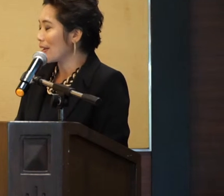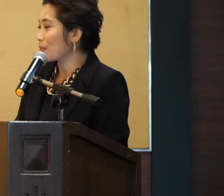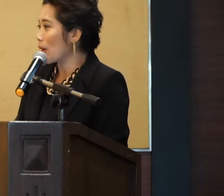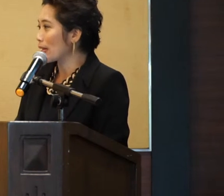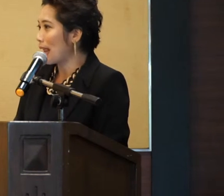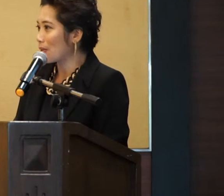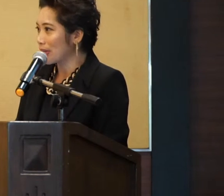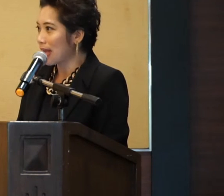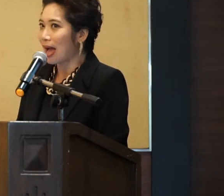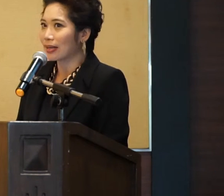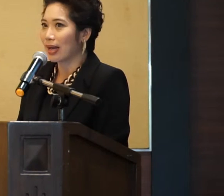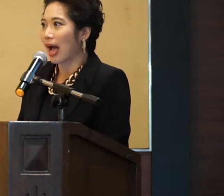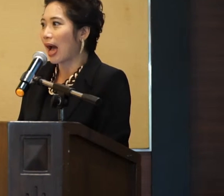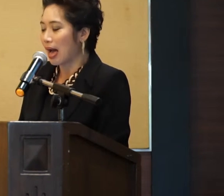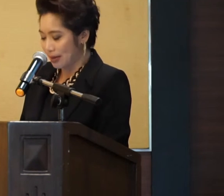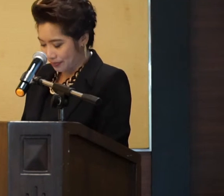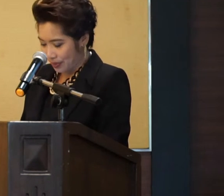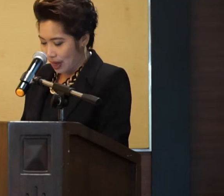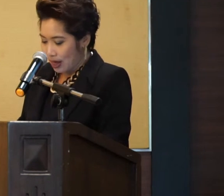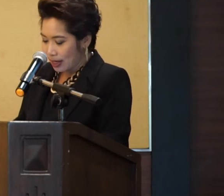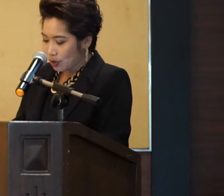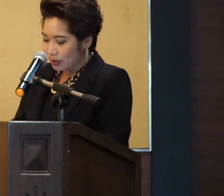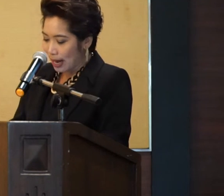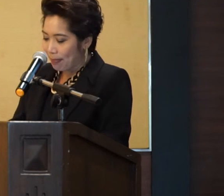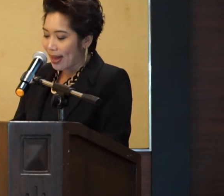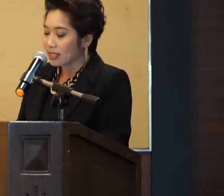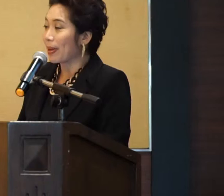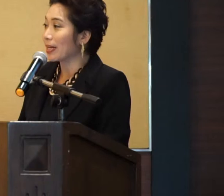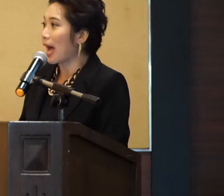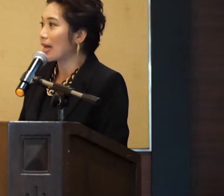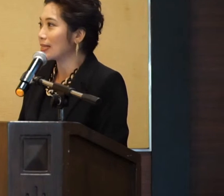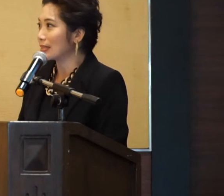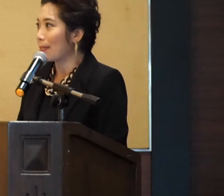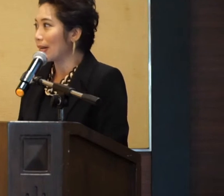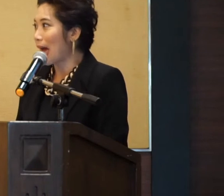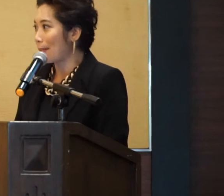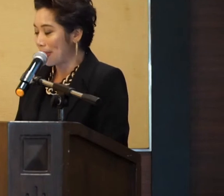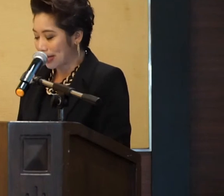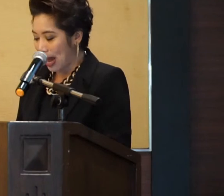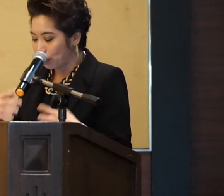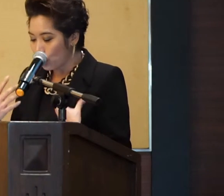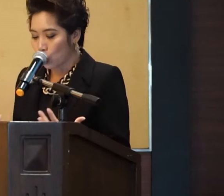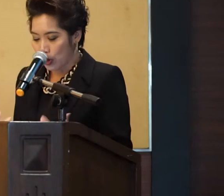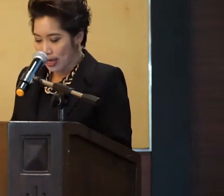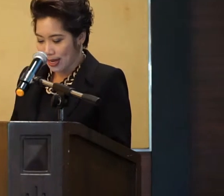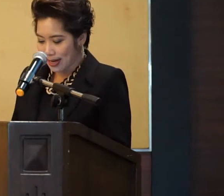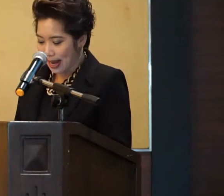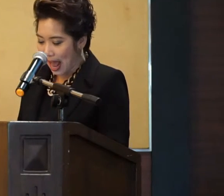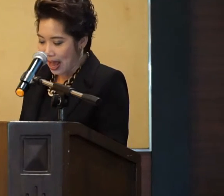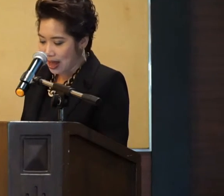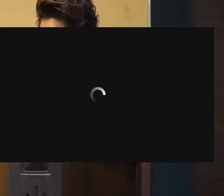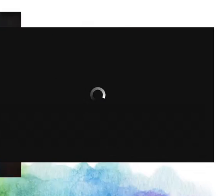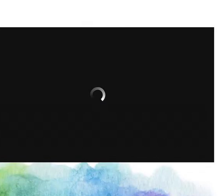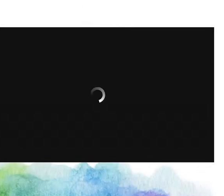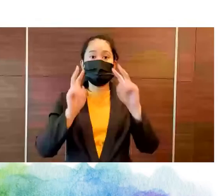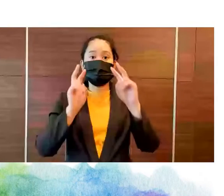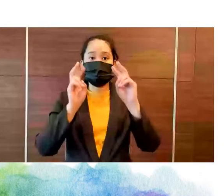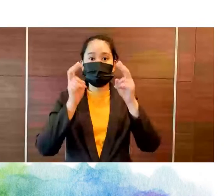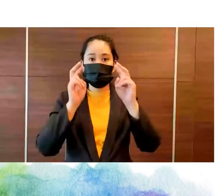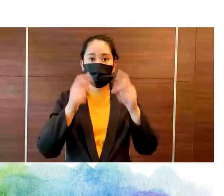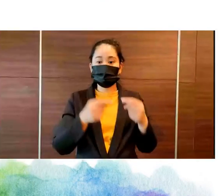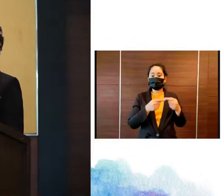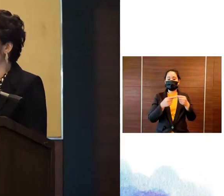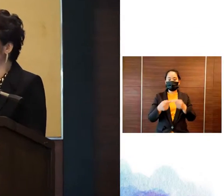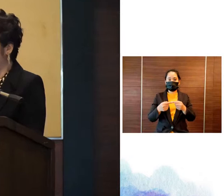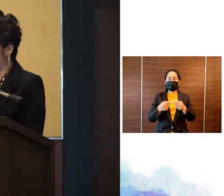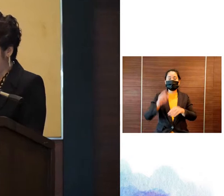ทานเรียบร้อยกันแล้วหรือยังนะคะในช่วงถัดไปจะเป็นการสัมมนาเป็นการพูดคุยนะคะ เรา